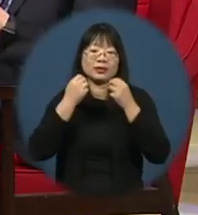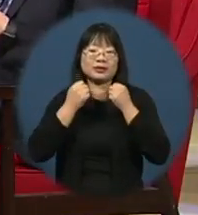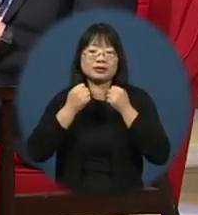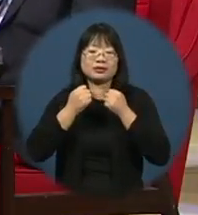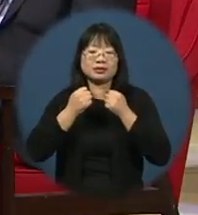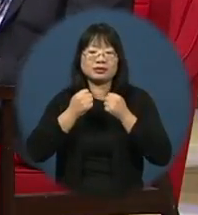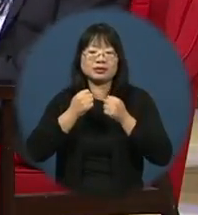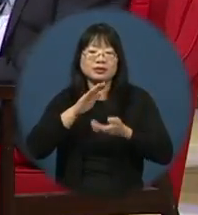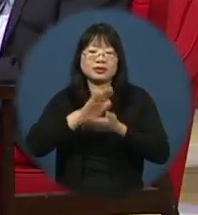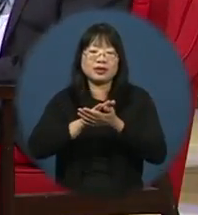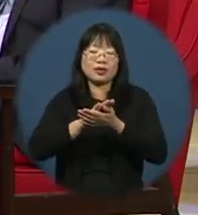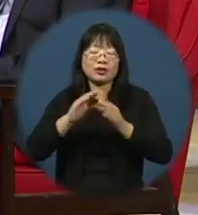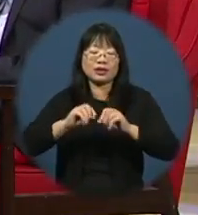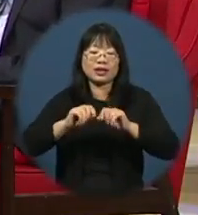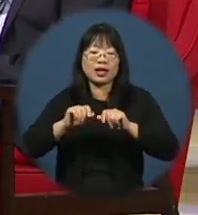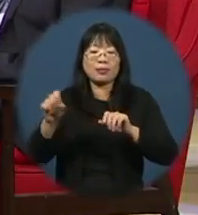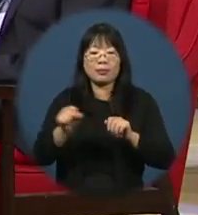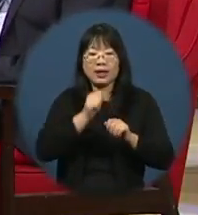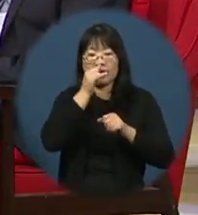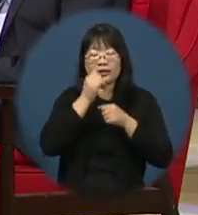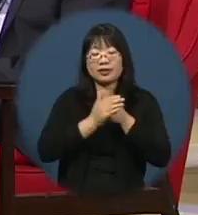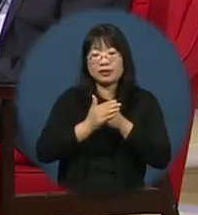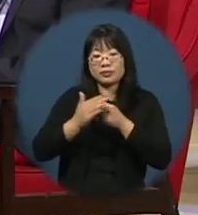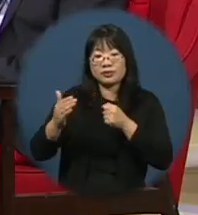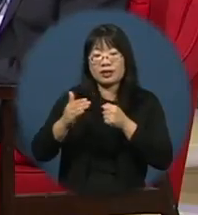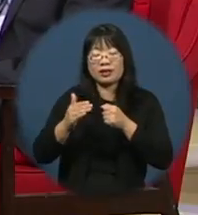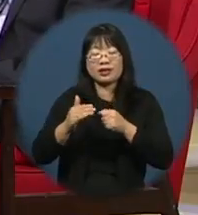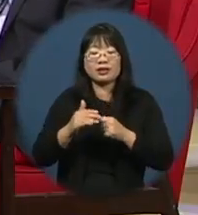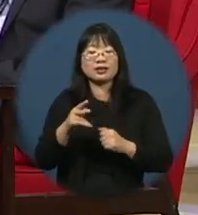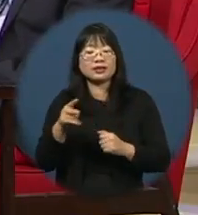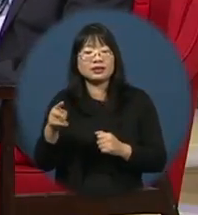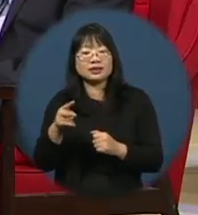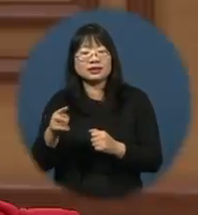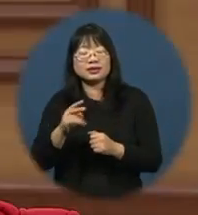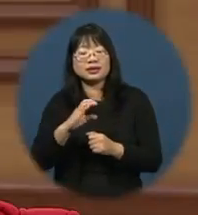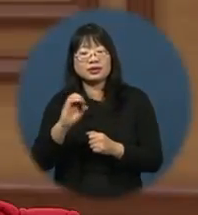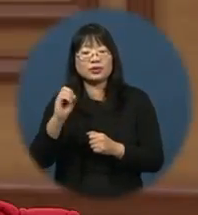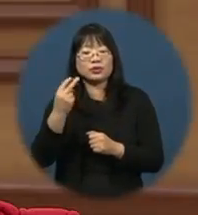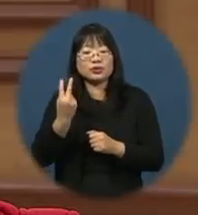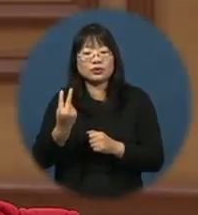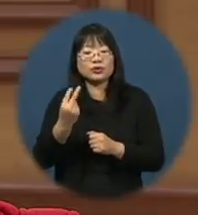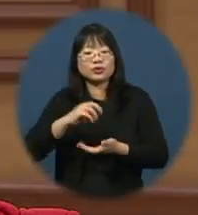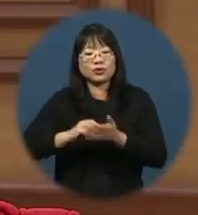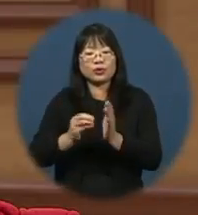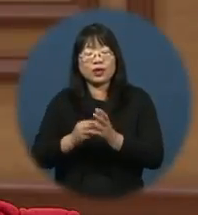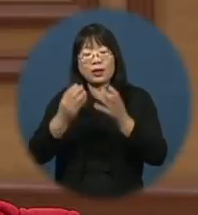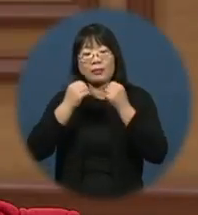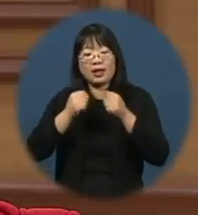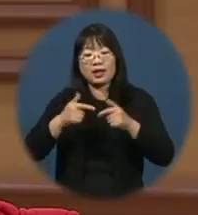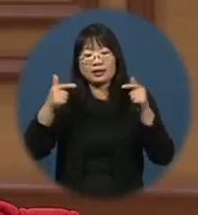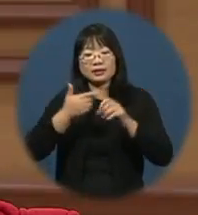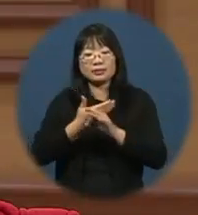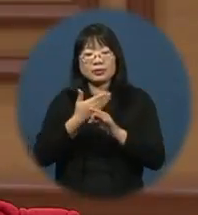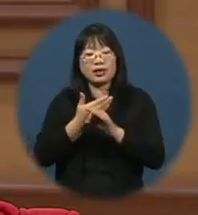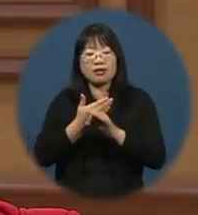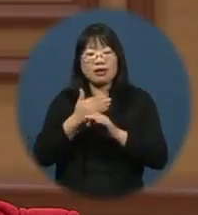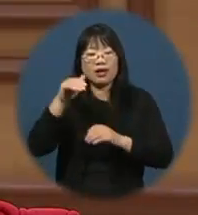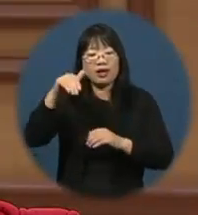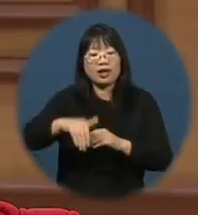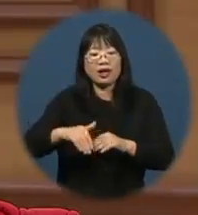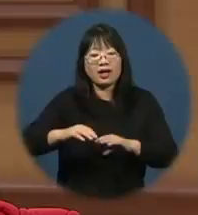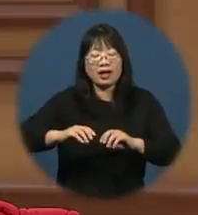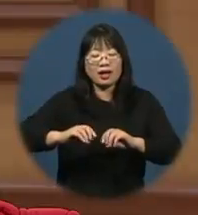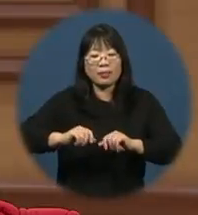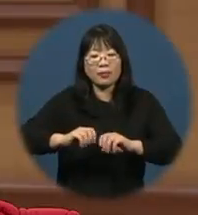네네. 열을 지표가 받게 되는 것이죠. 즉 이산화탄소 양들이 많아지면은 하향, 즉